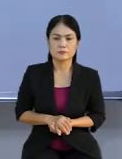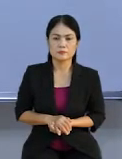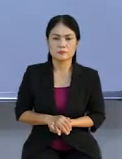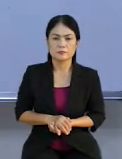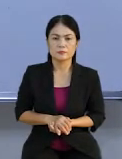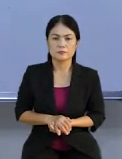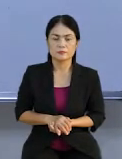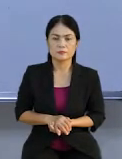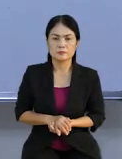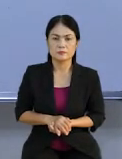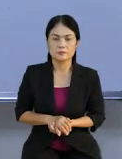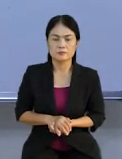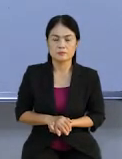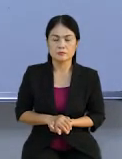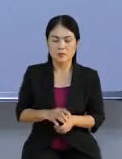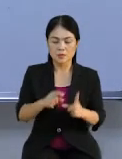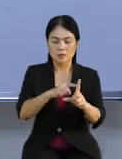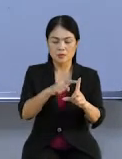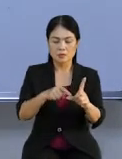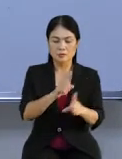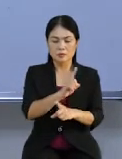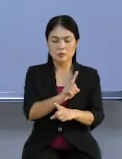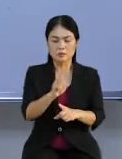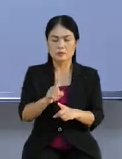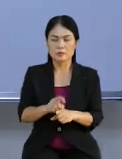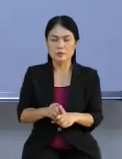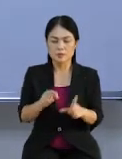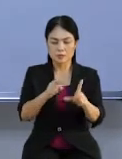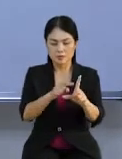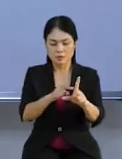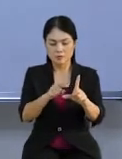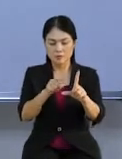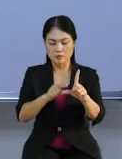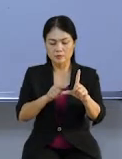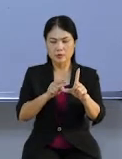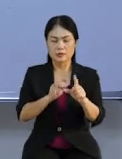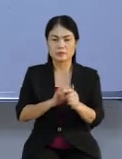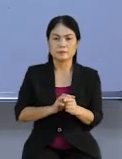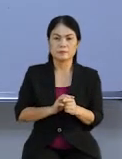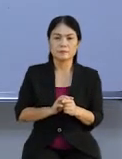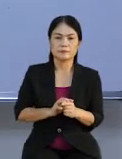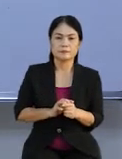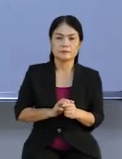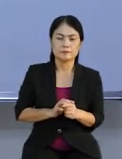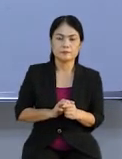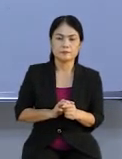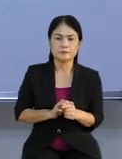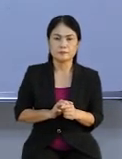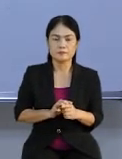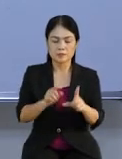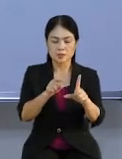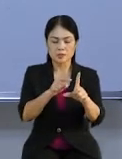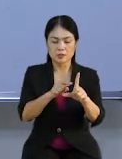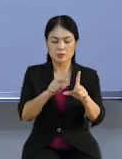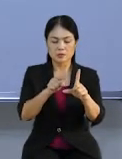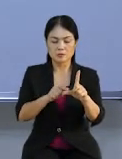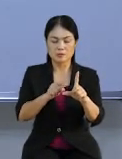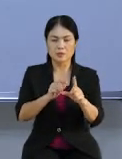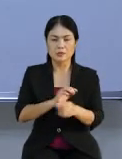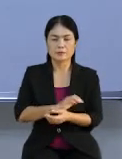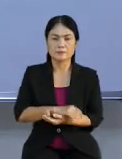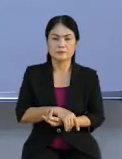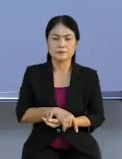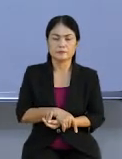bà xót tay chỉ mồm cành xót tay chia mồm cành